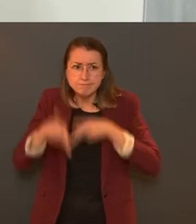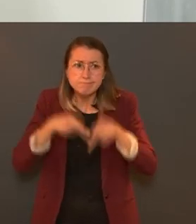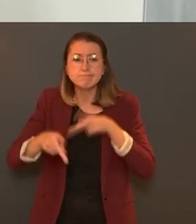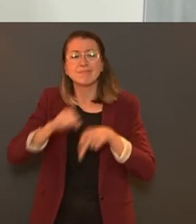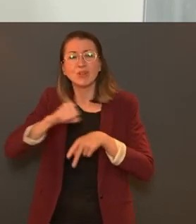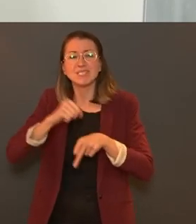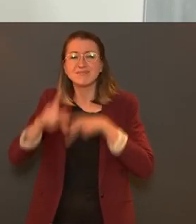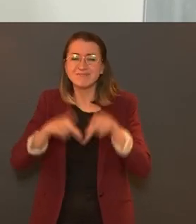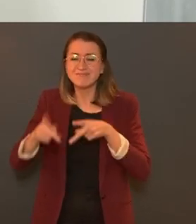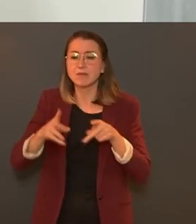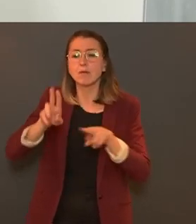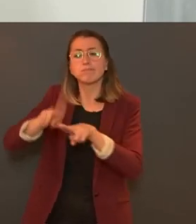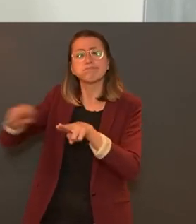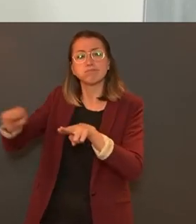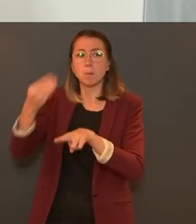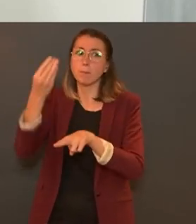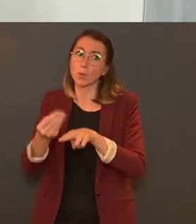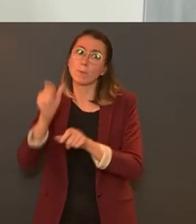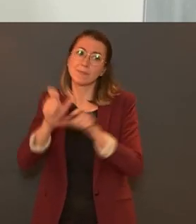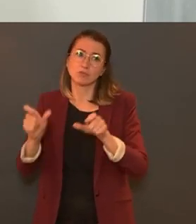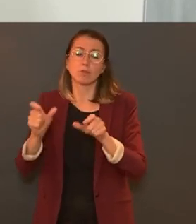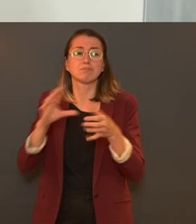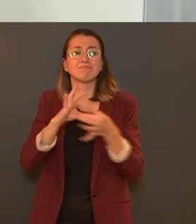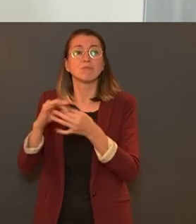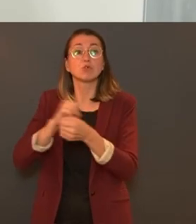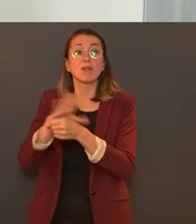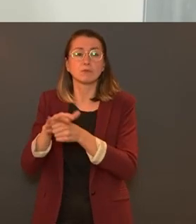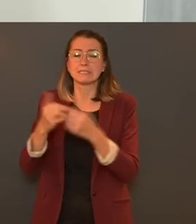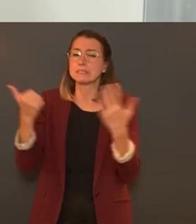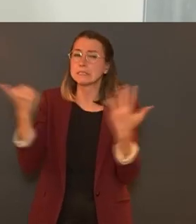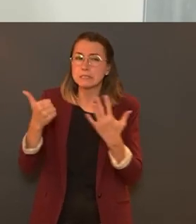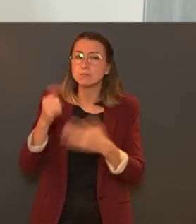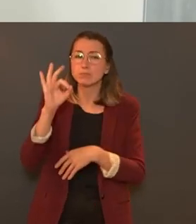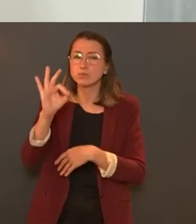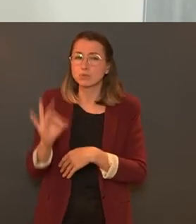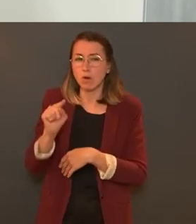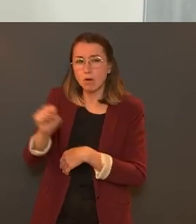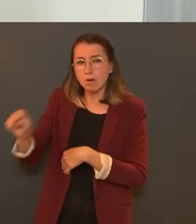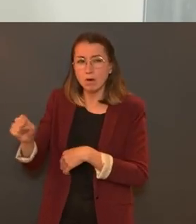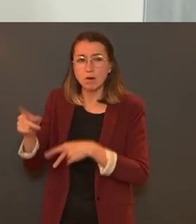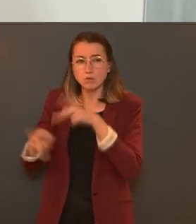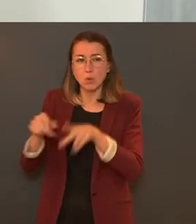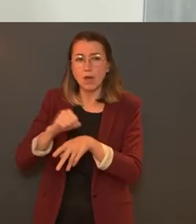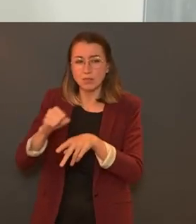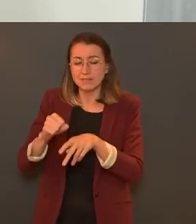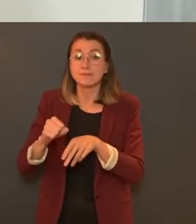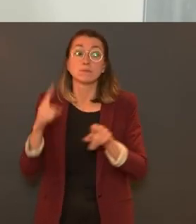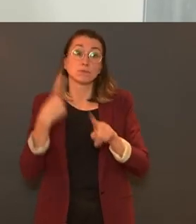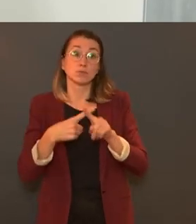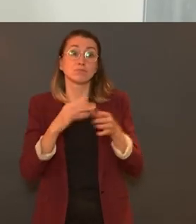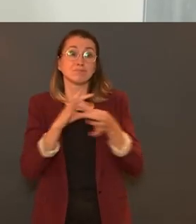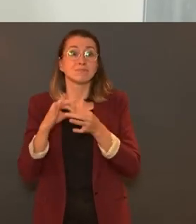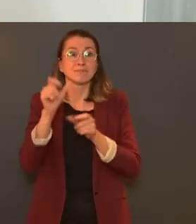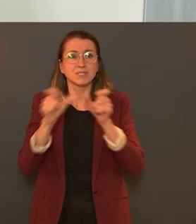Covid. Et les décès restent quant à eux stables avec une moyenne hebdomadaire de 3,3 par jour. Je rappelle qu'il est